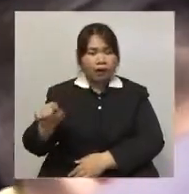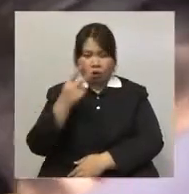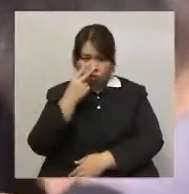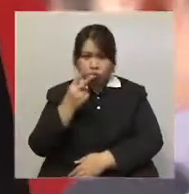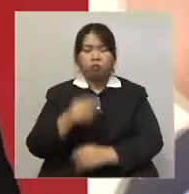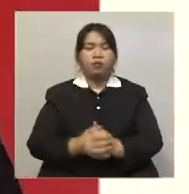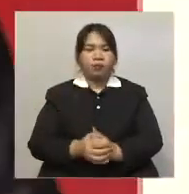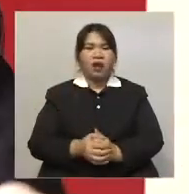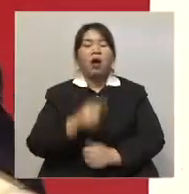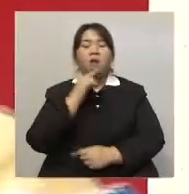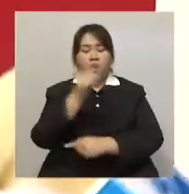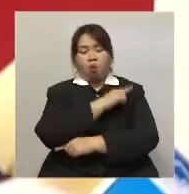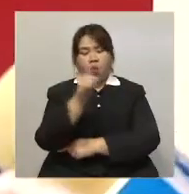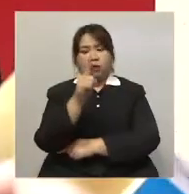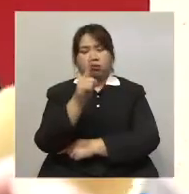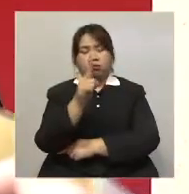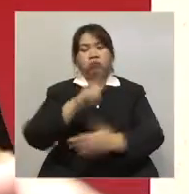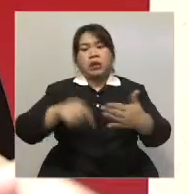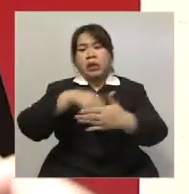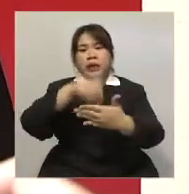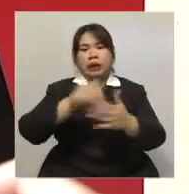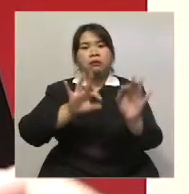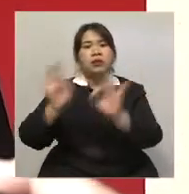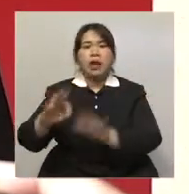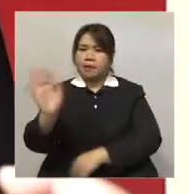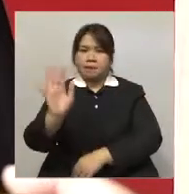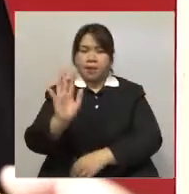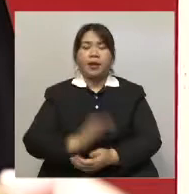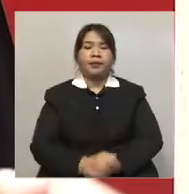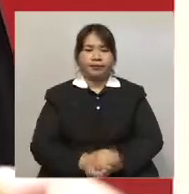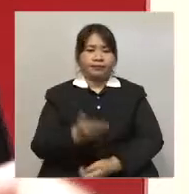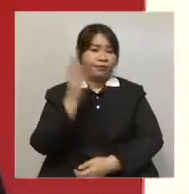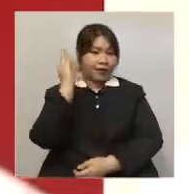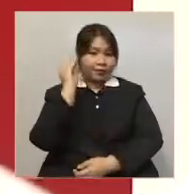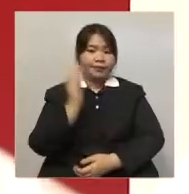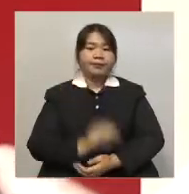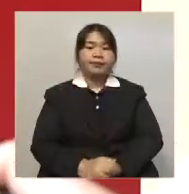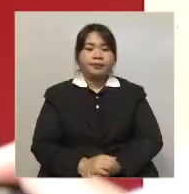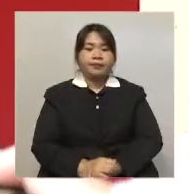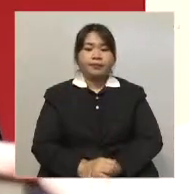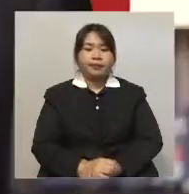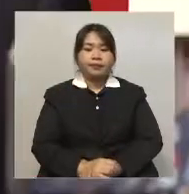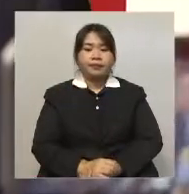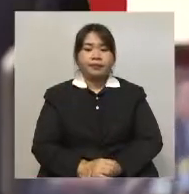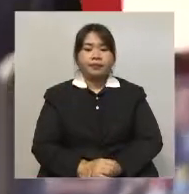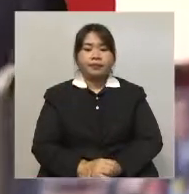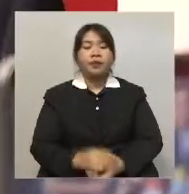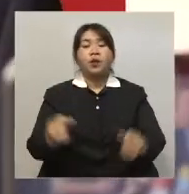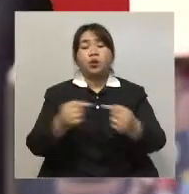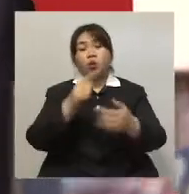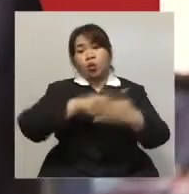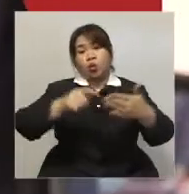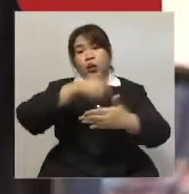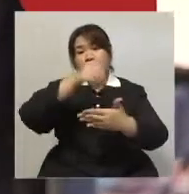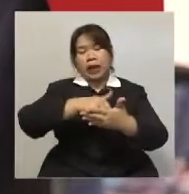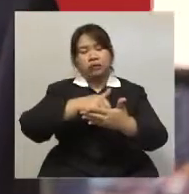ครับว่าจะไม่เลือกวันเลื่อนวันเลือกตั้งอย่างแน่นอนลองไปฟังเสียงพลเอกประวิตรบางช่วงบางตอนกันครับ เลือกตั้งเลื่อนไม่เลื่อน